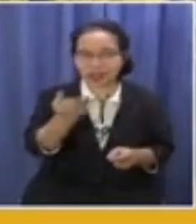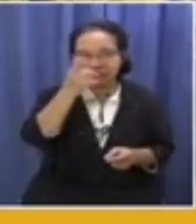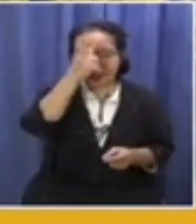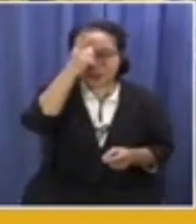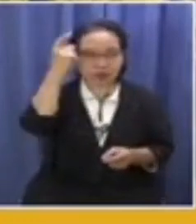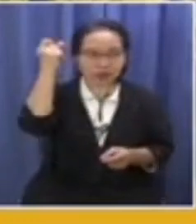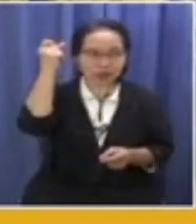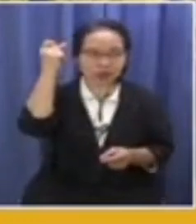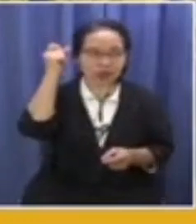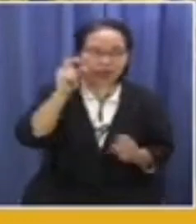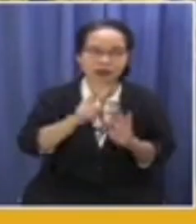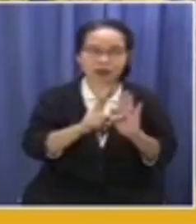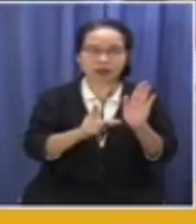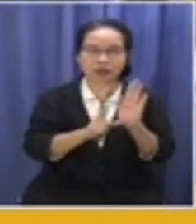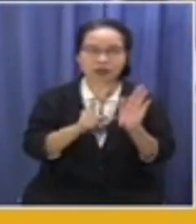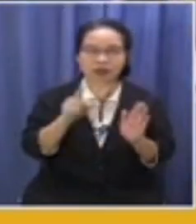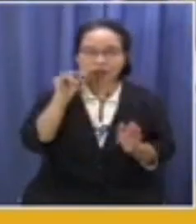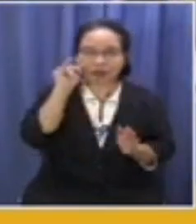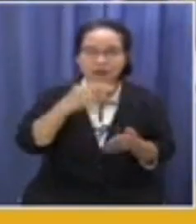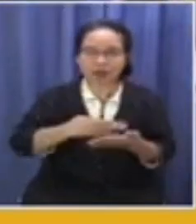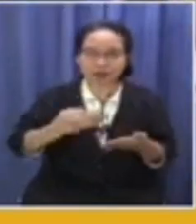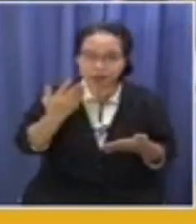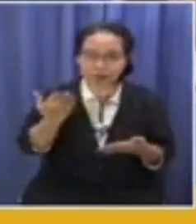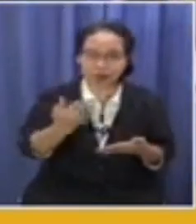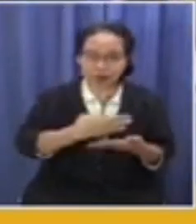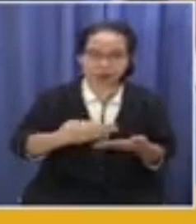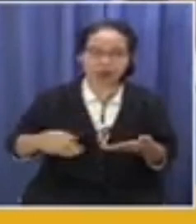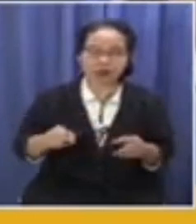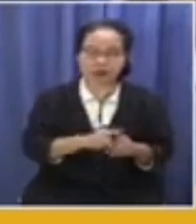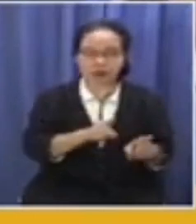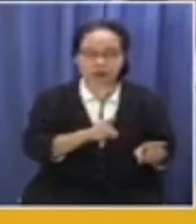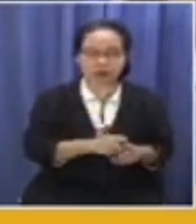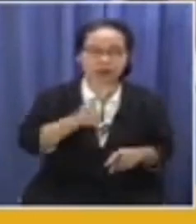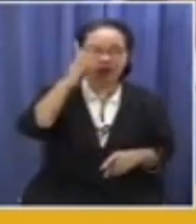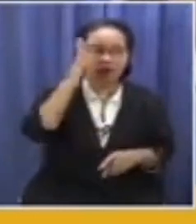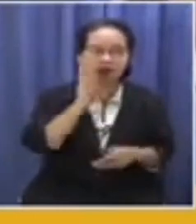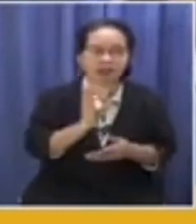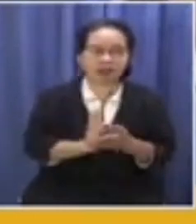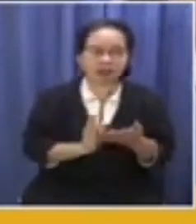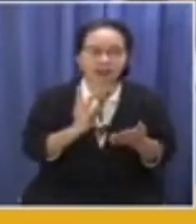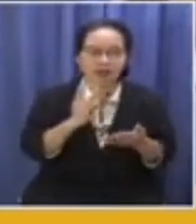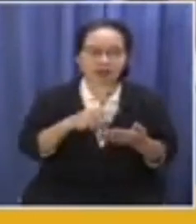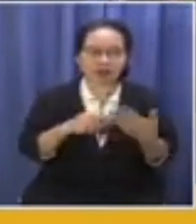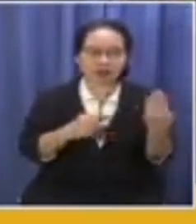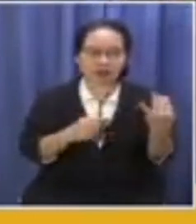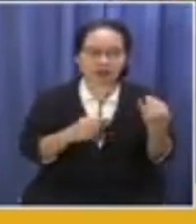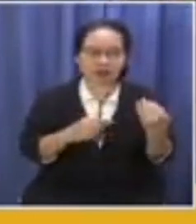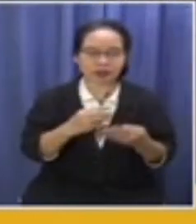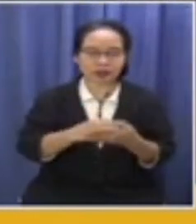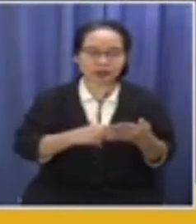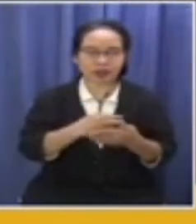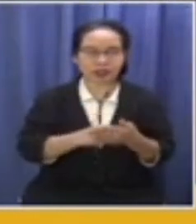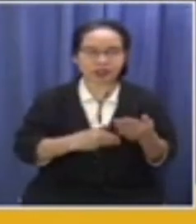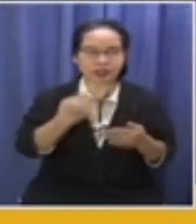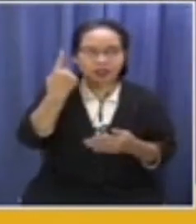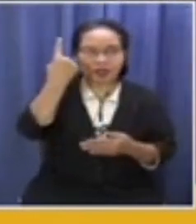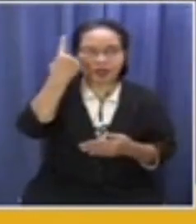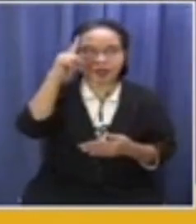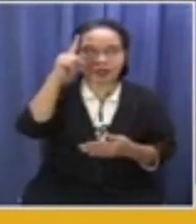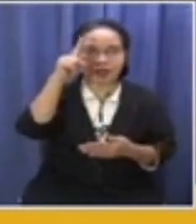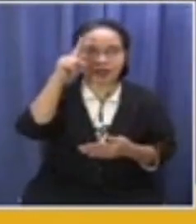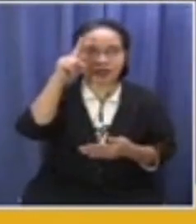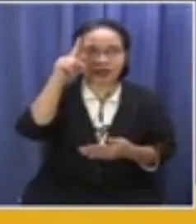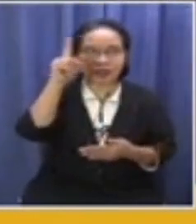kasi utos niya e p pinatawad mo ah patawarin ka rin niya 614 ng Mateo sapagkat kung